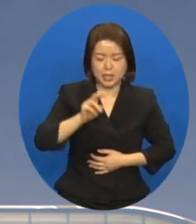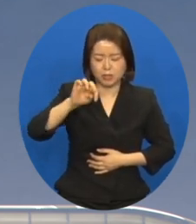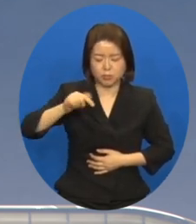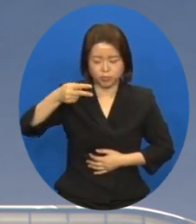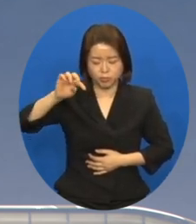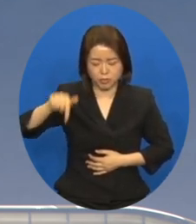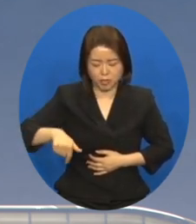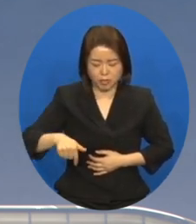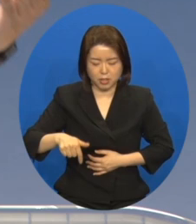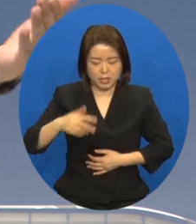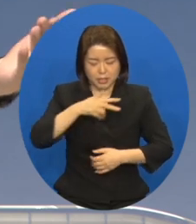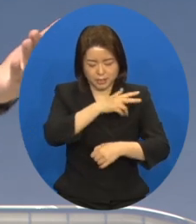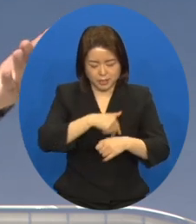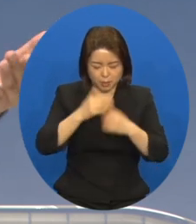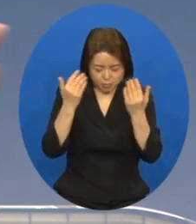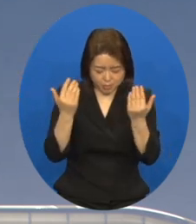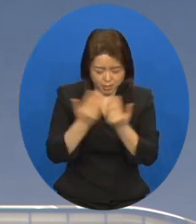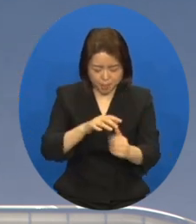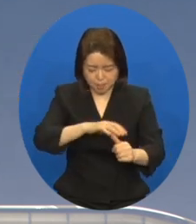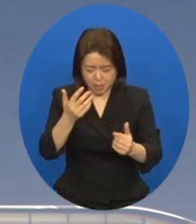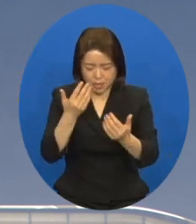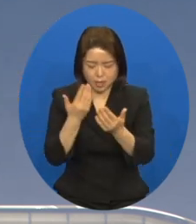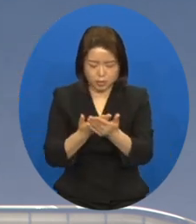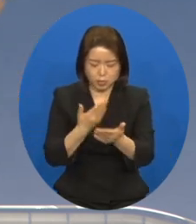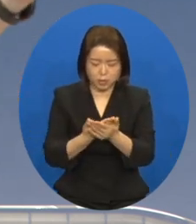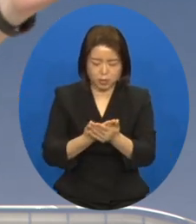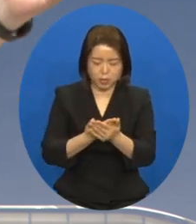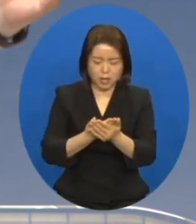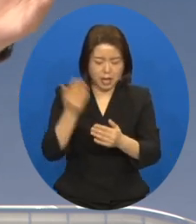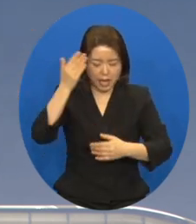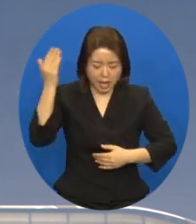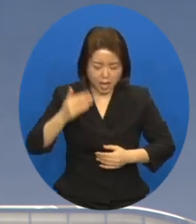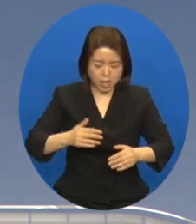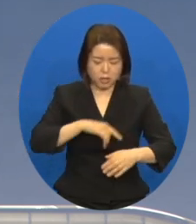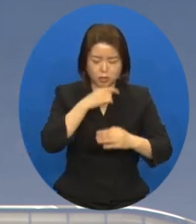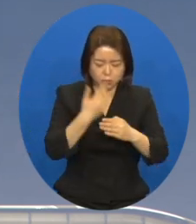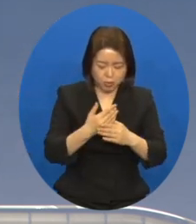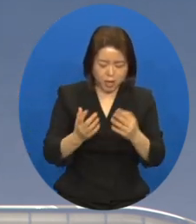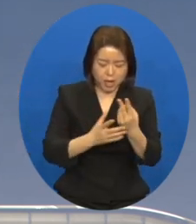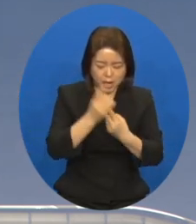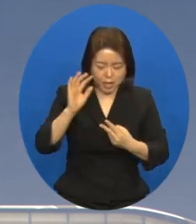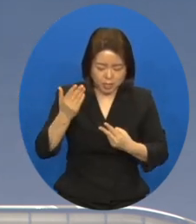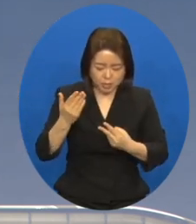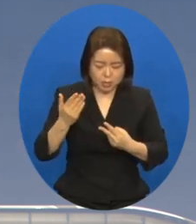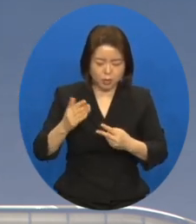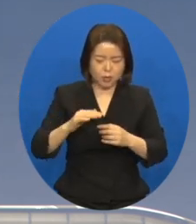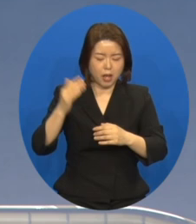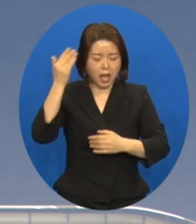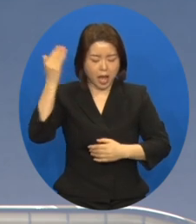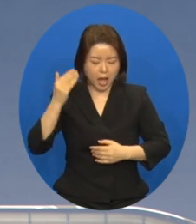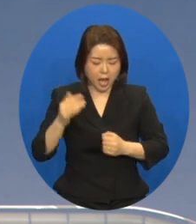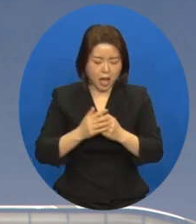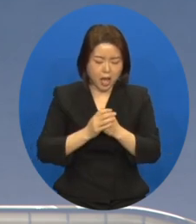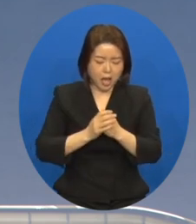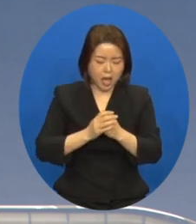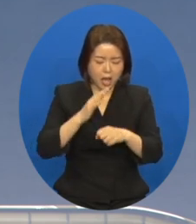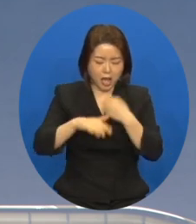하소서. 남북이 하나가 되어 전 세계에 복음을 전하는 그런 사명의 나라 되게 해